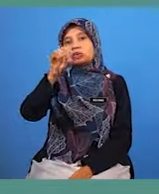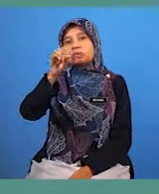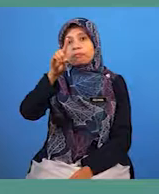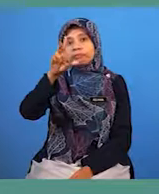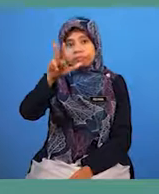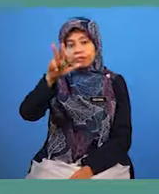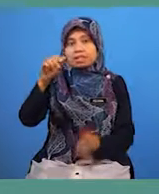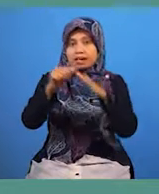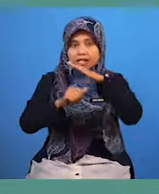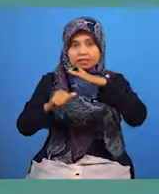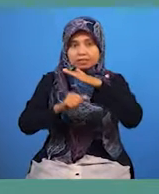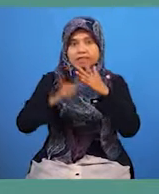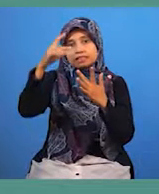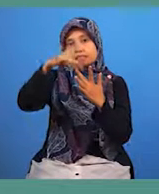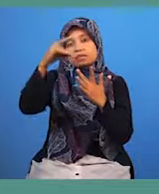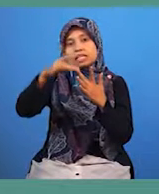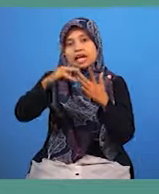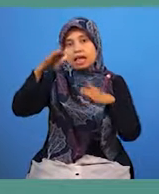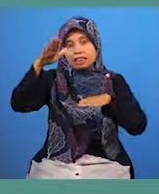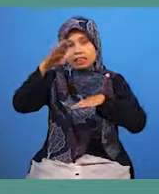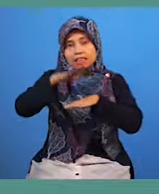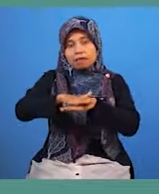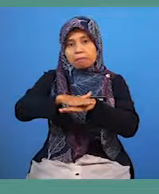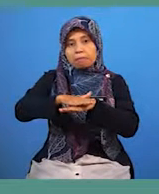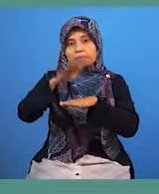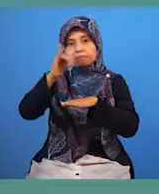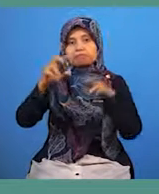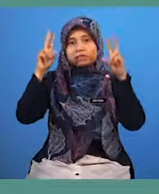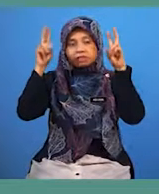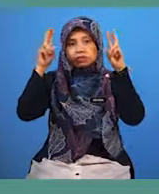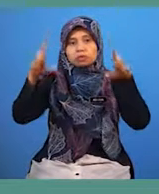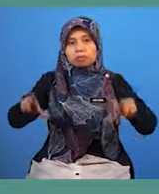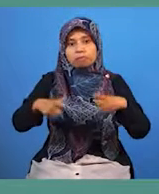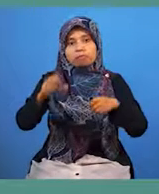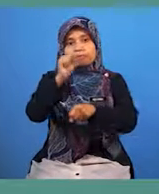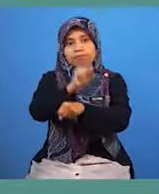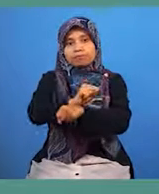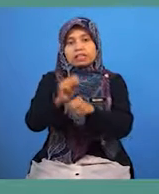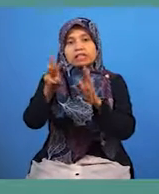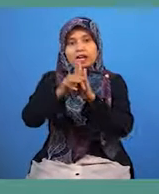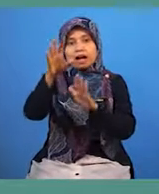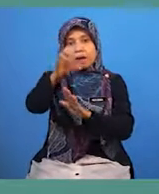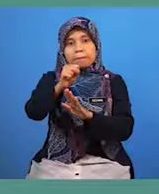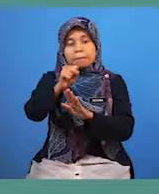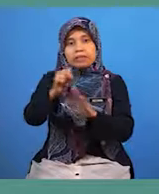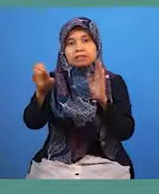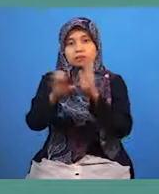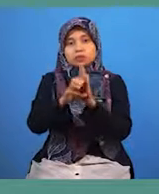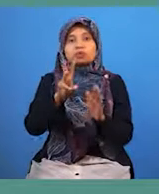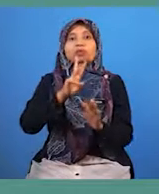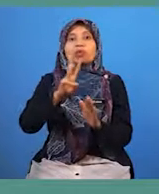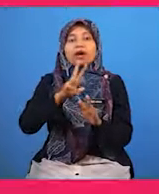1013 Asas Pemilihan Tapak yang bertajuk Melakukan Kerja Mengambil Sampel Air